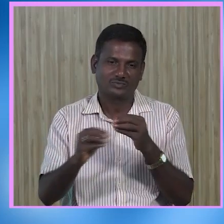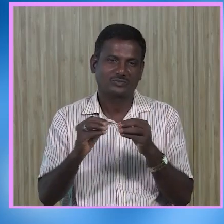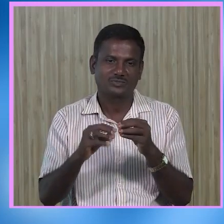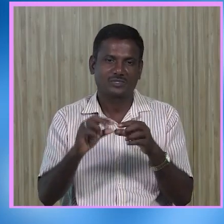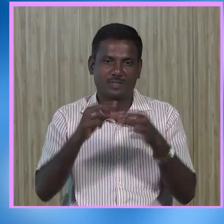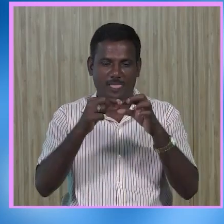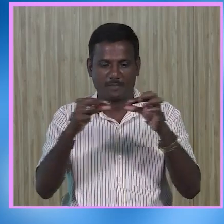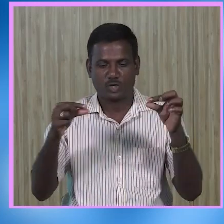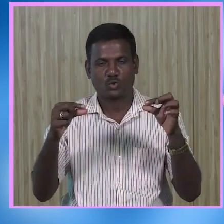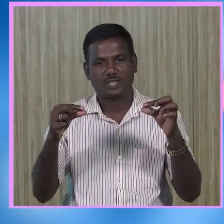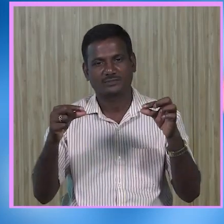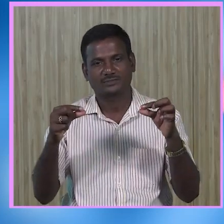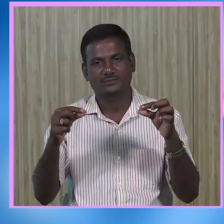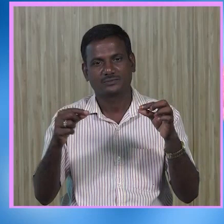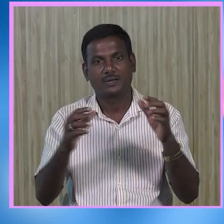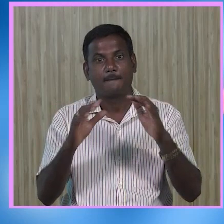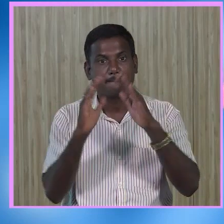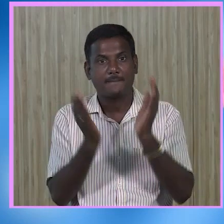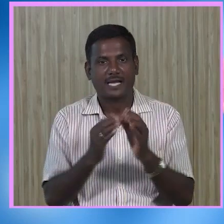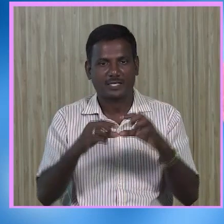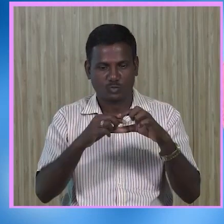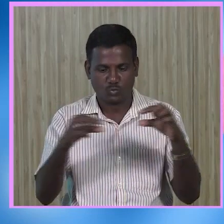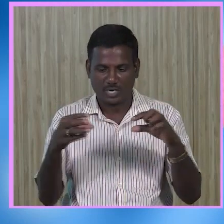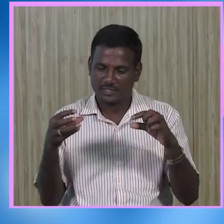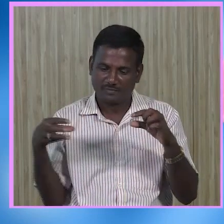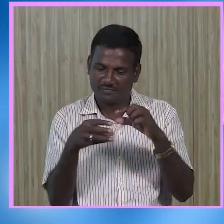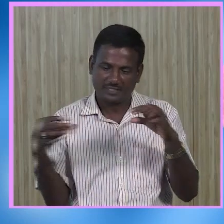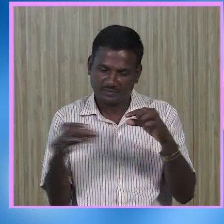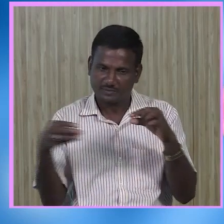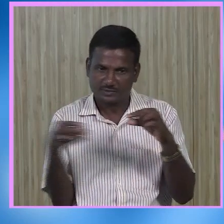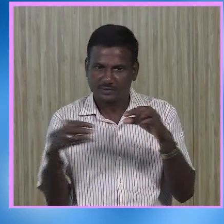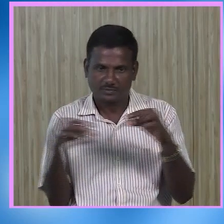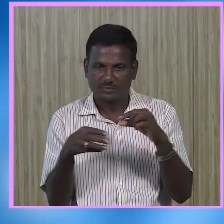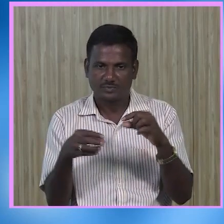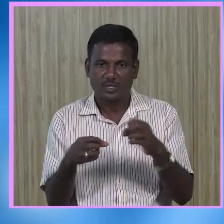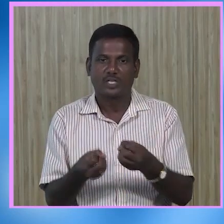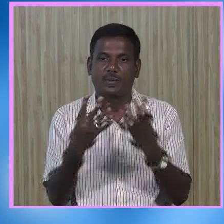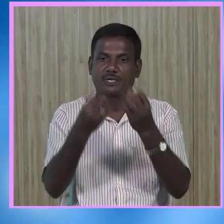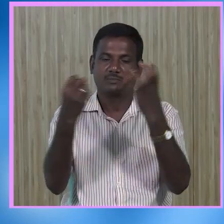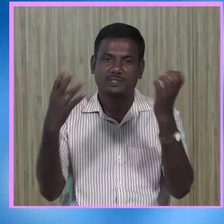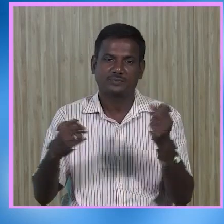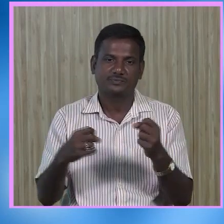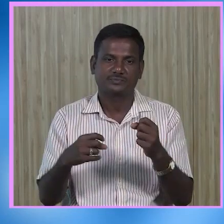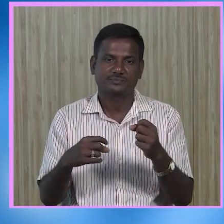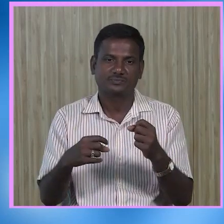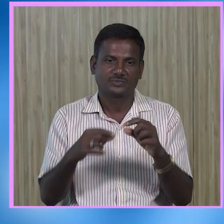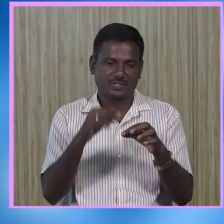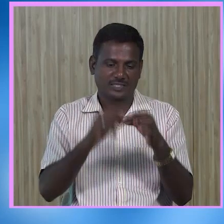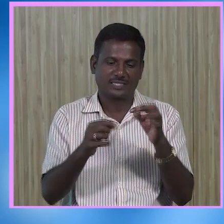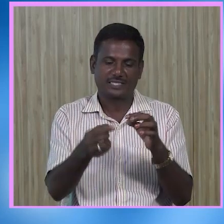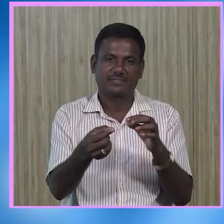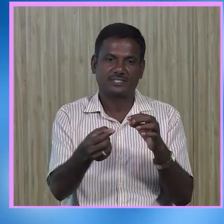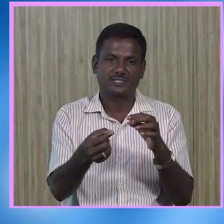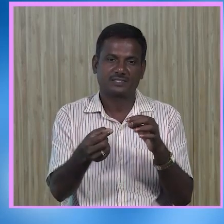இது ஒரு மரக்குழாய் தெரியுதுங்களா, இந்த மரக்குழாயில் வெடிமருந்து நிரப்பி அதில் திரிய